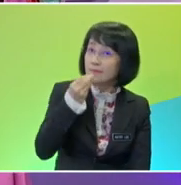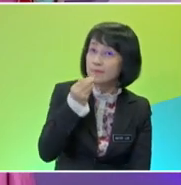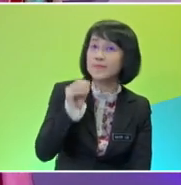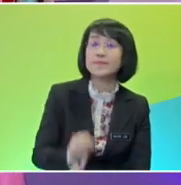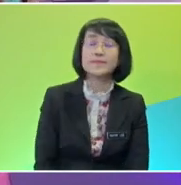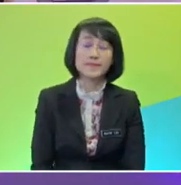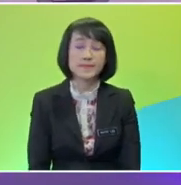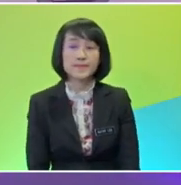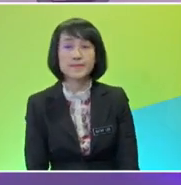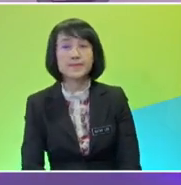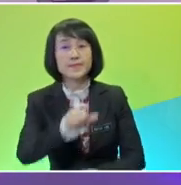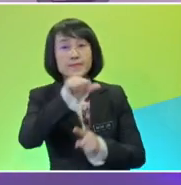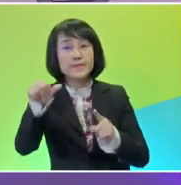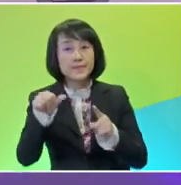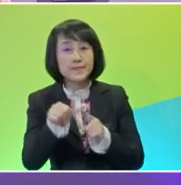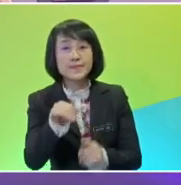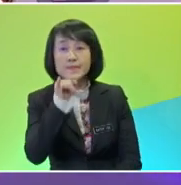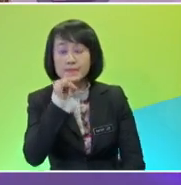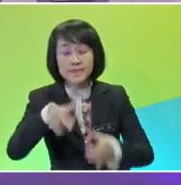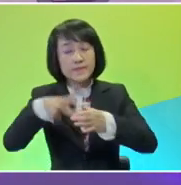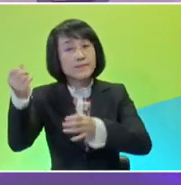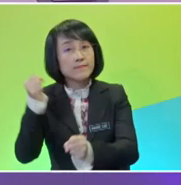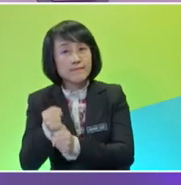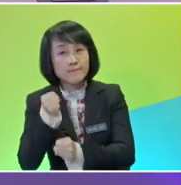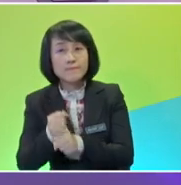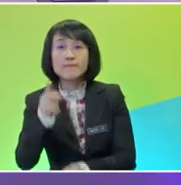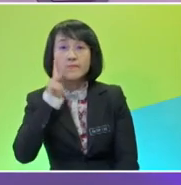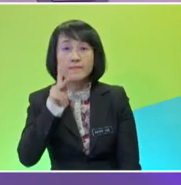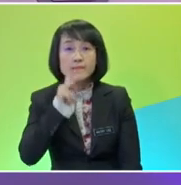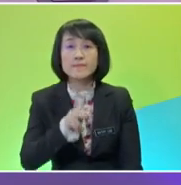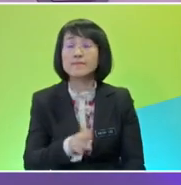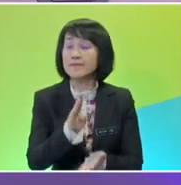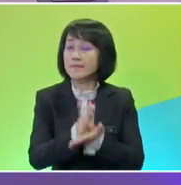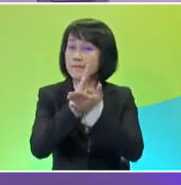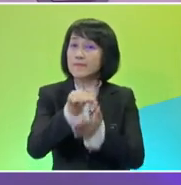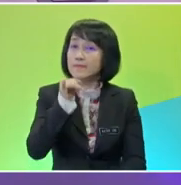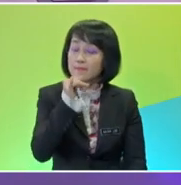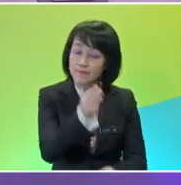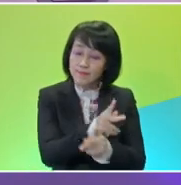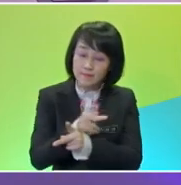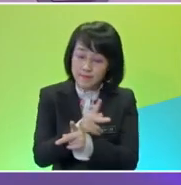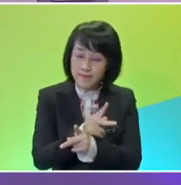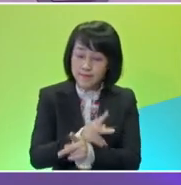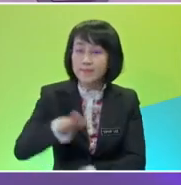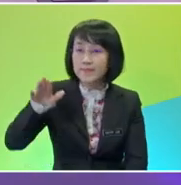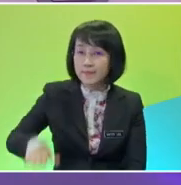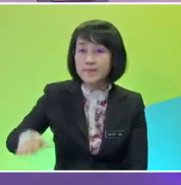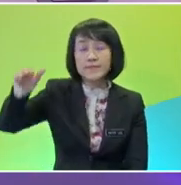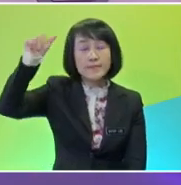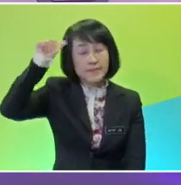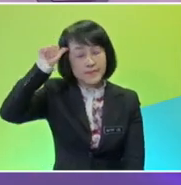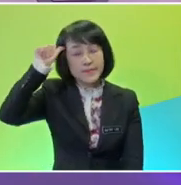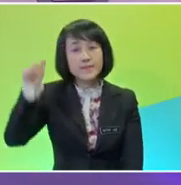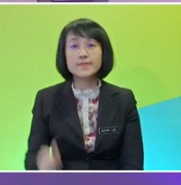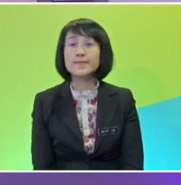padi itu apabila ibunya keluar bekerja Kakak Melur akan membantu ibu menjaga adiknya Arjuna seterusnya